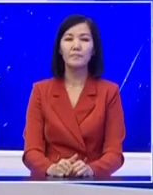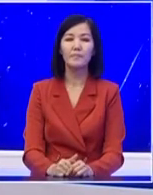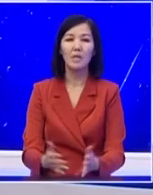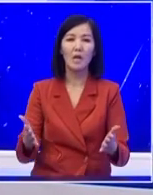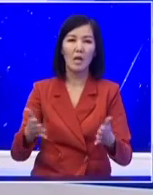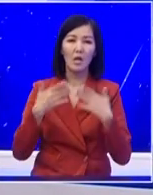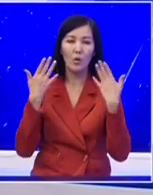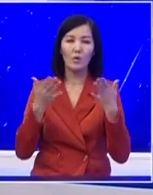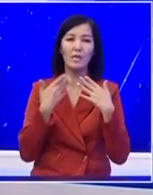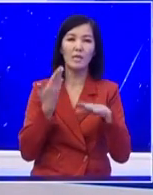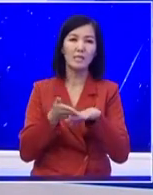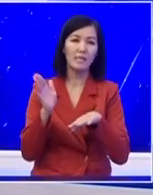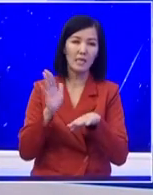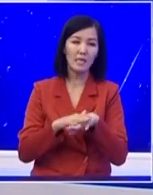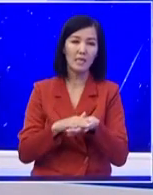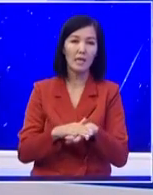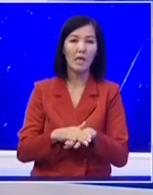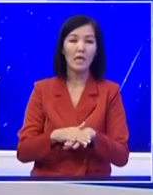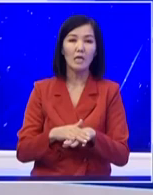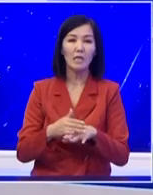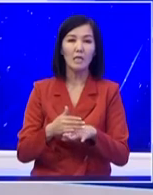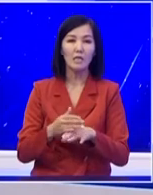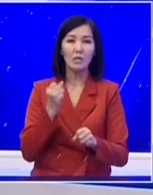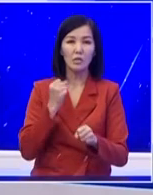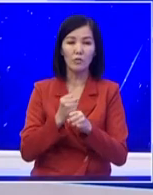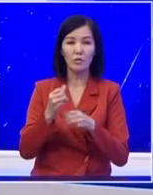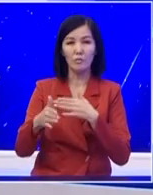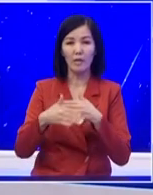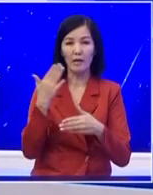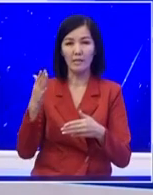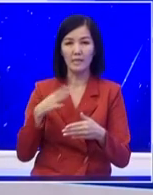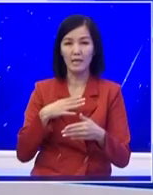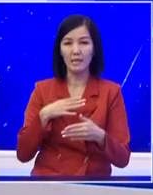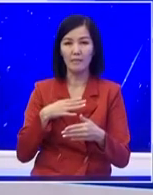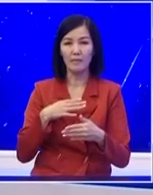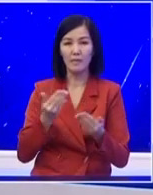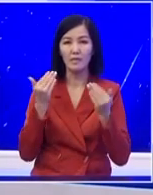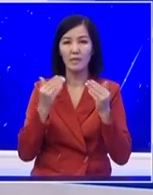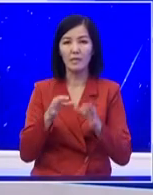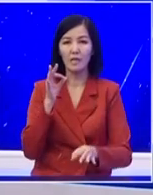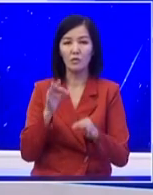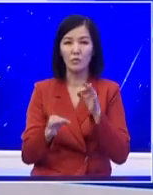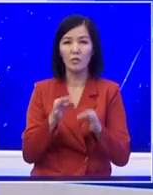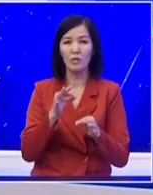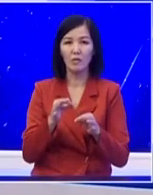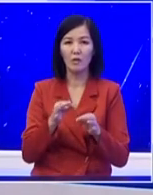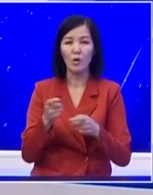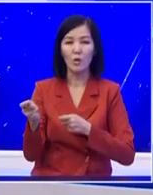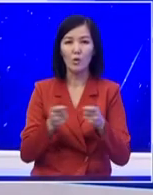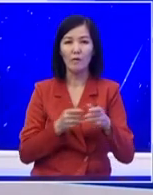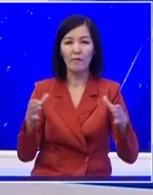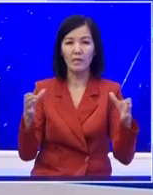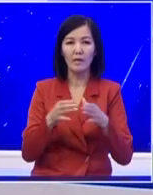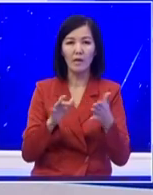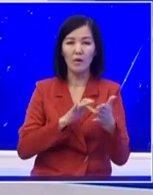Легкие деньги с тяжелыми последствиями. Сотрудники областной антикоррупционной службы начато досудебное расследование в отношении руководителя аппарата